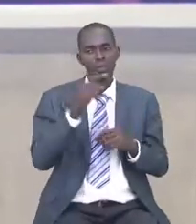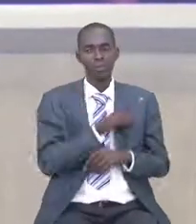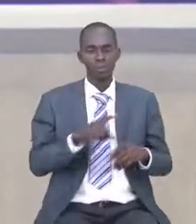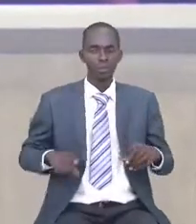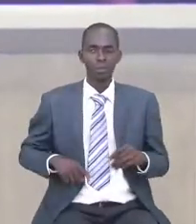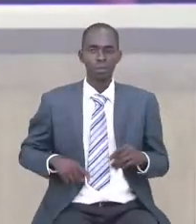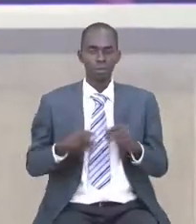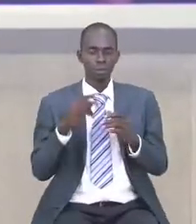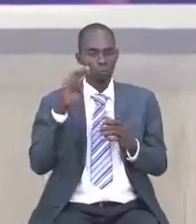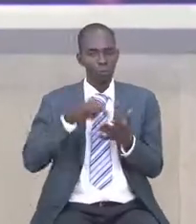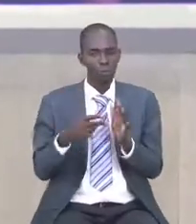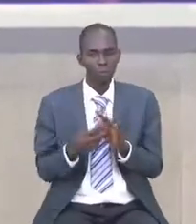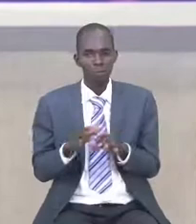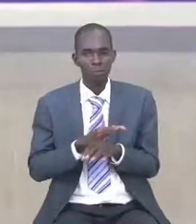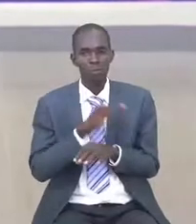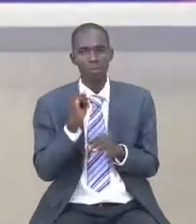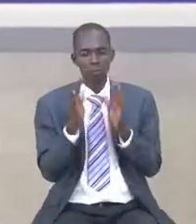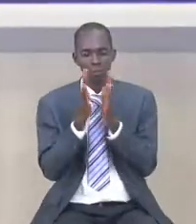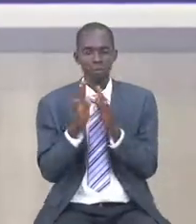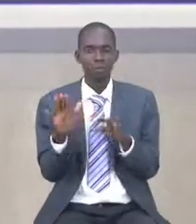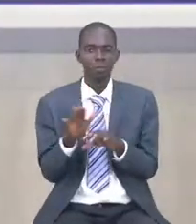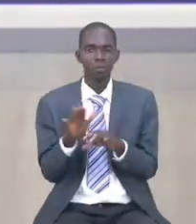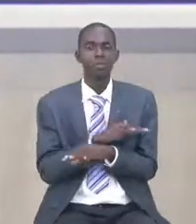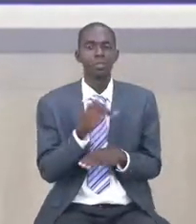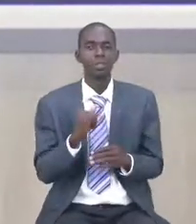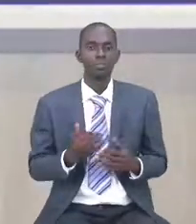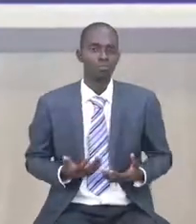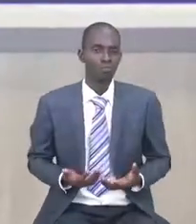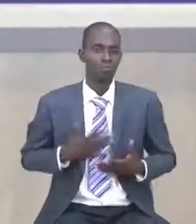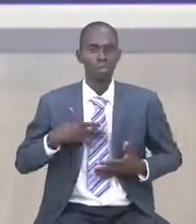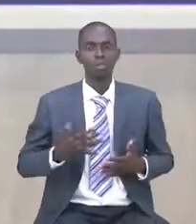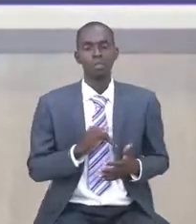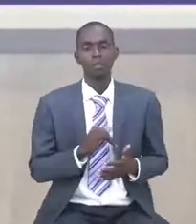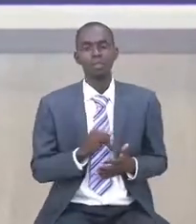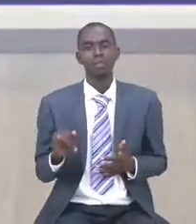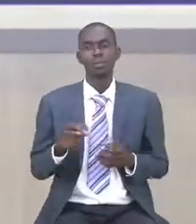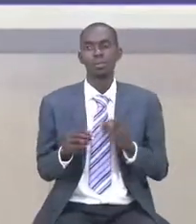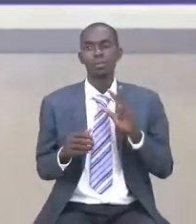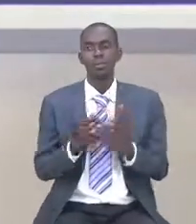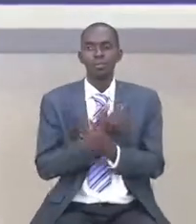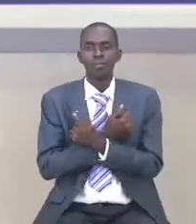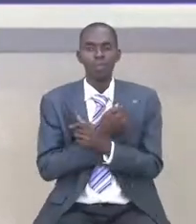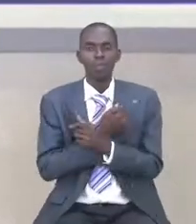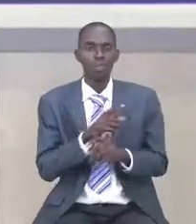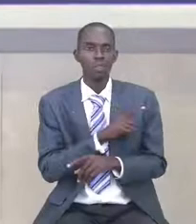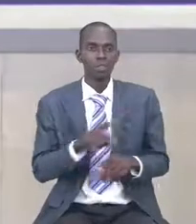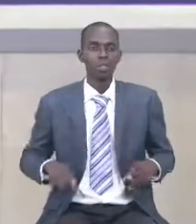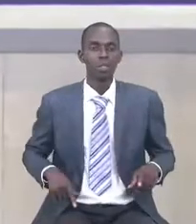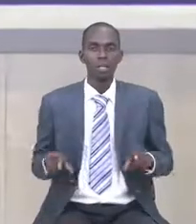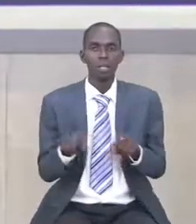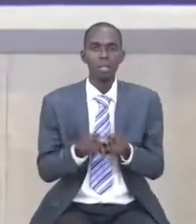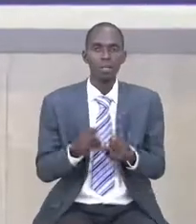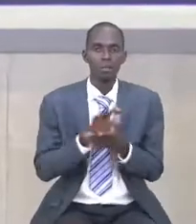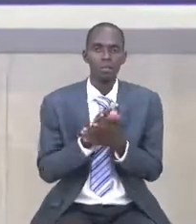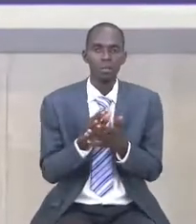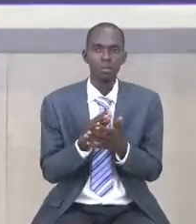Seigneur dans la prière, avec détermination et avec passion. Troisièmement, aimer le Seigneur comme